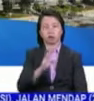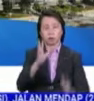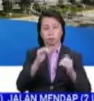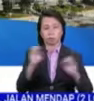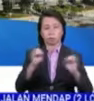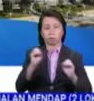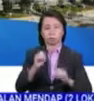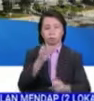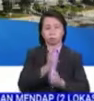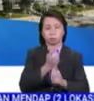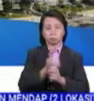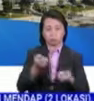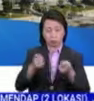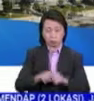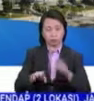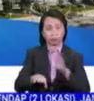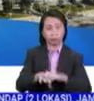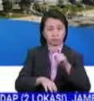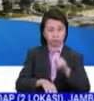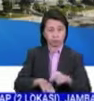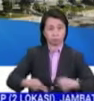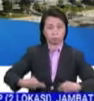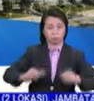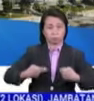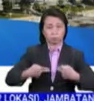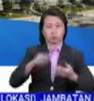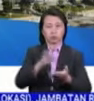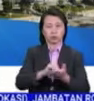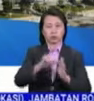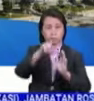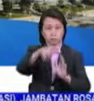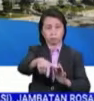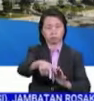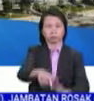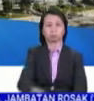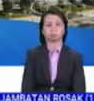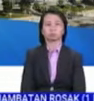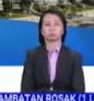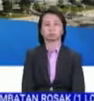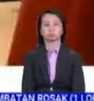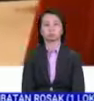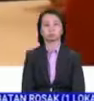tiada kemudaratan berlaku kepada kehidupan mereka di kemudian hari.